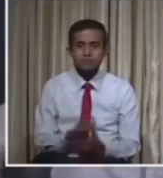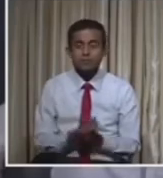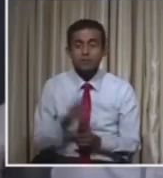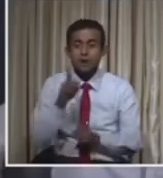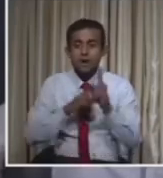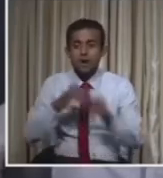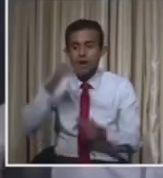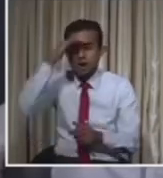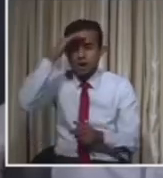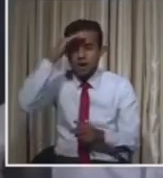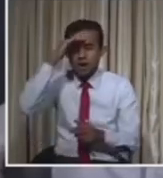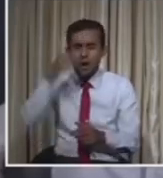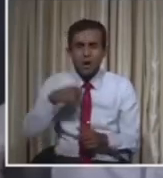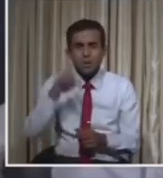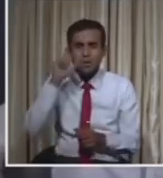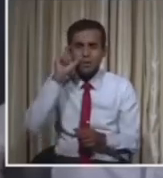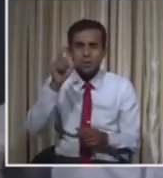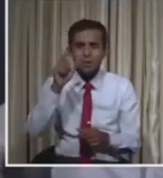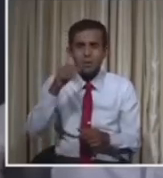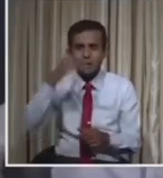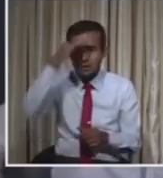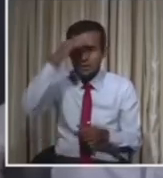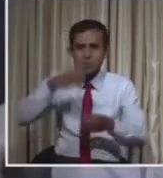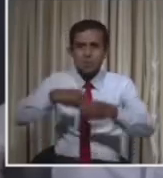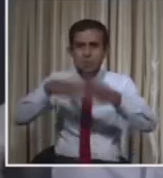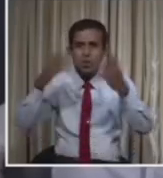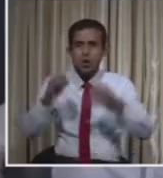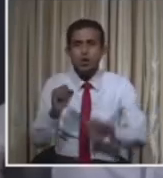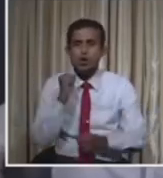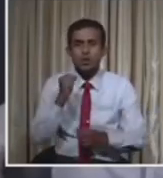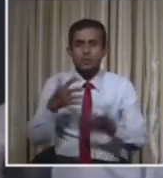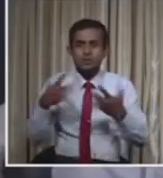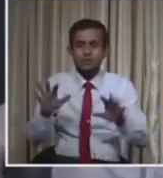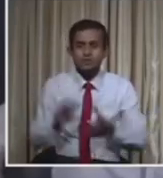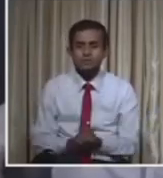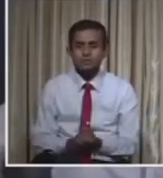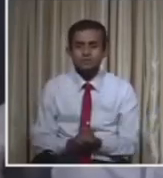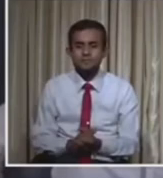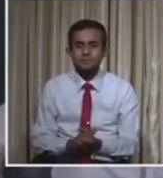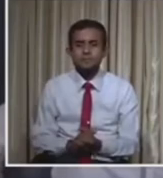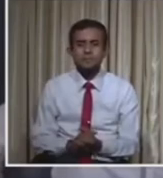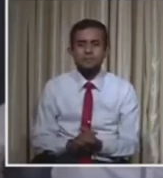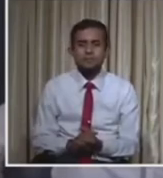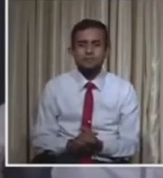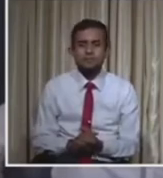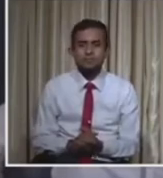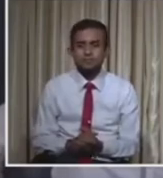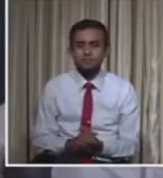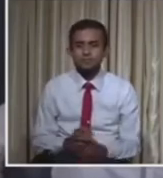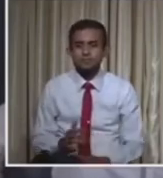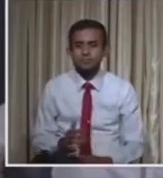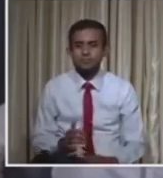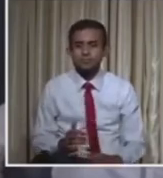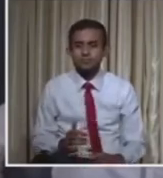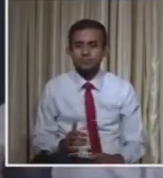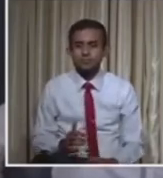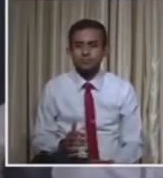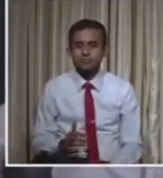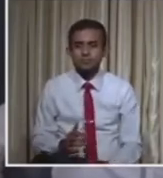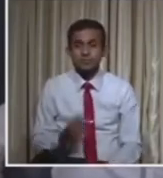කතානායකතුමනි අපි බලමු මේ පාස්කු ප්‍රහාරය කොහොමද සිද්ධ වෙන්නේ කියන එක ගරු කතානායකතුමනි. දැන්